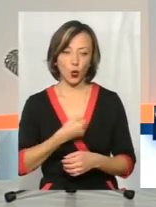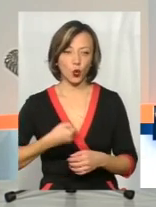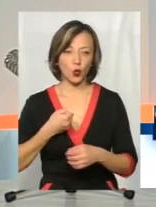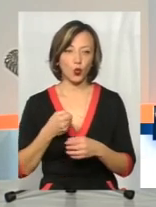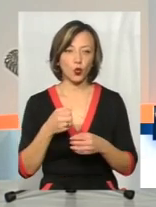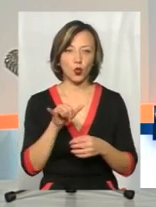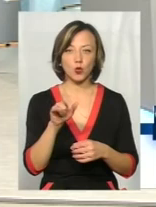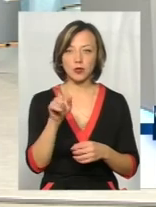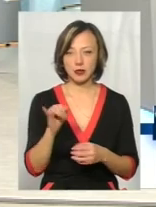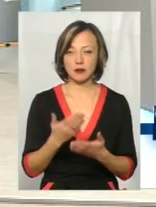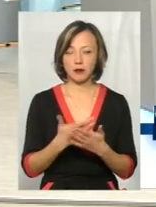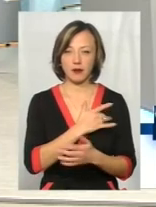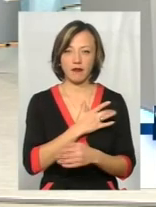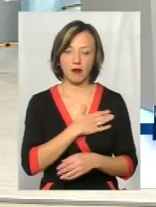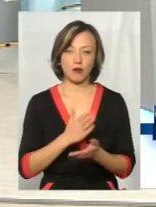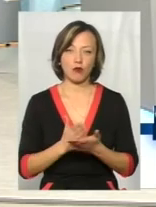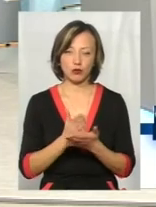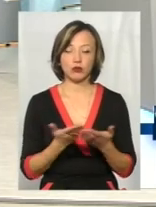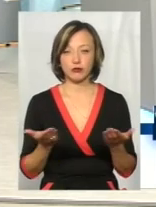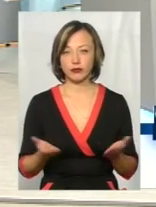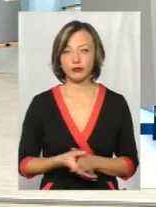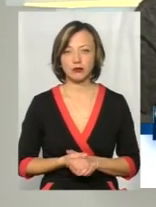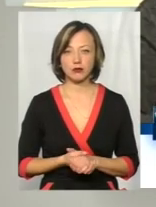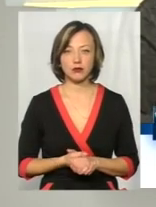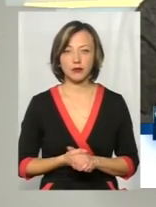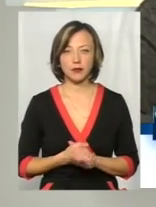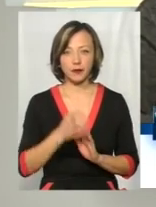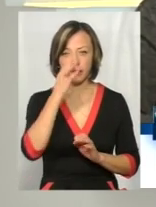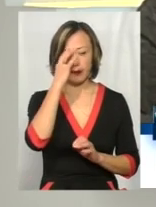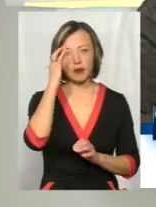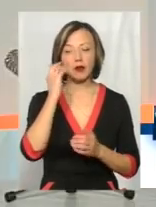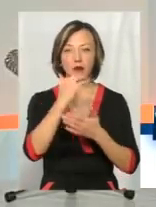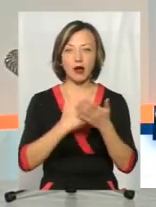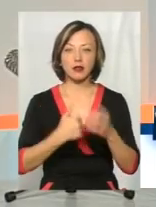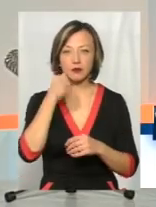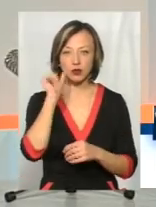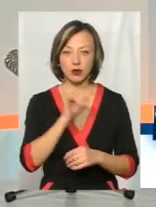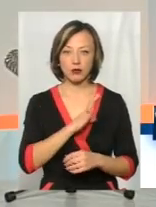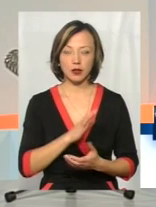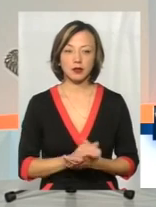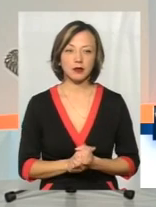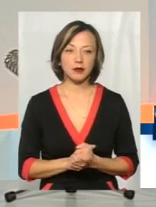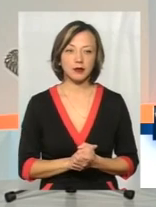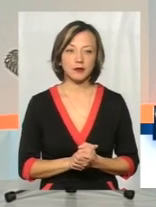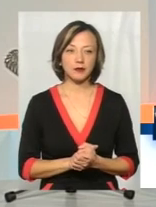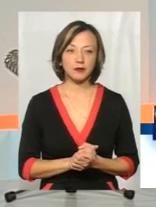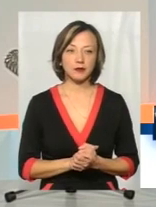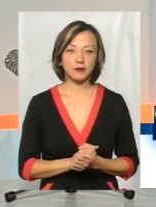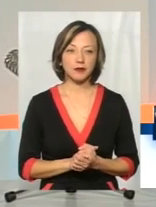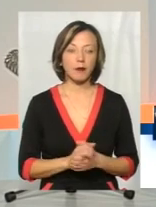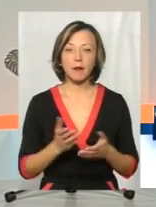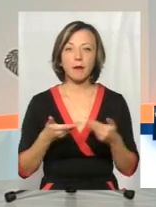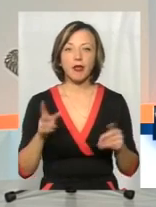є, або приватні послуги, ну, там, то відповідно, там прайси і вчора були. Ми не говоримо про те, що буде